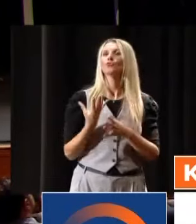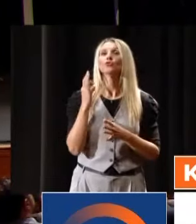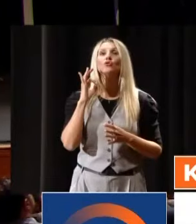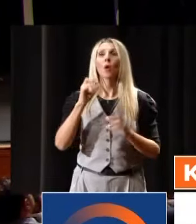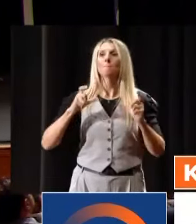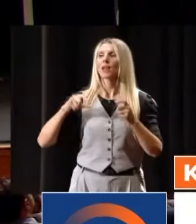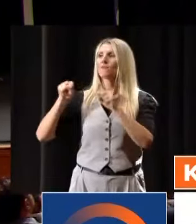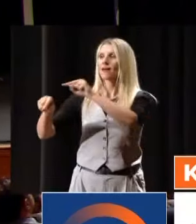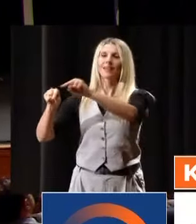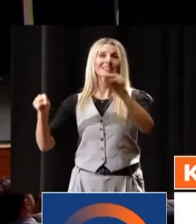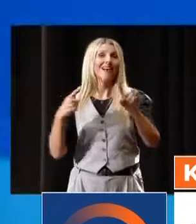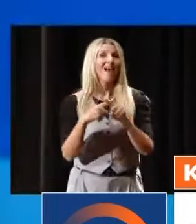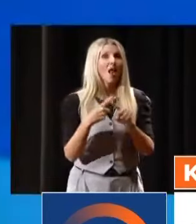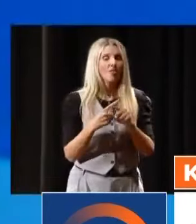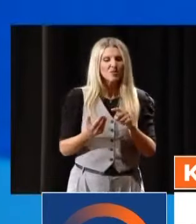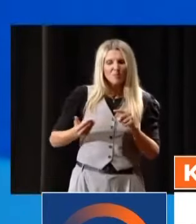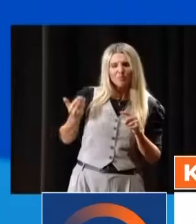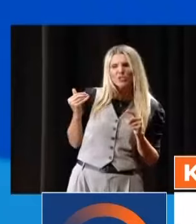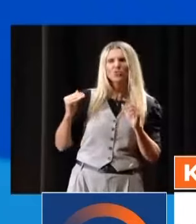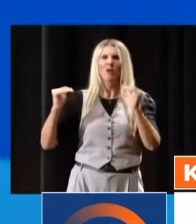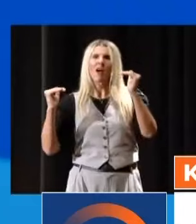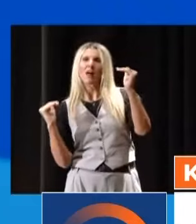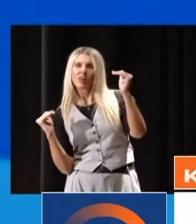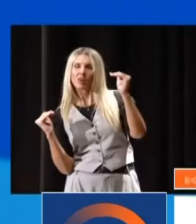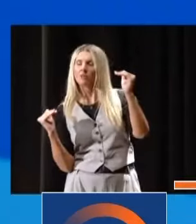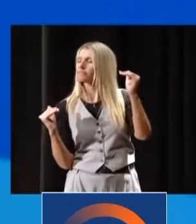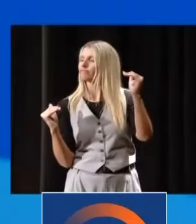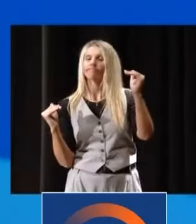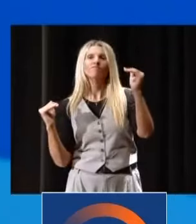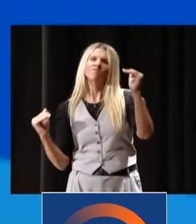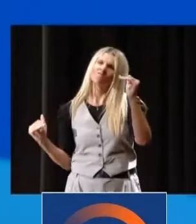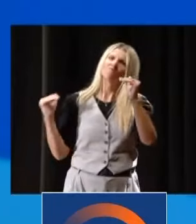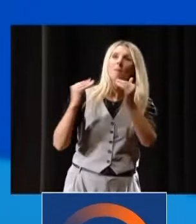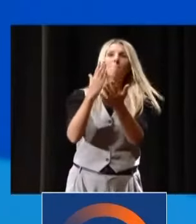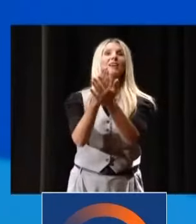αυτές οι οποίες έχουν μείνει πιο πίσω, να συγκλίνουν με τον εθνικό μέσο όρο.